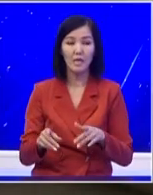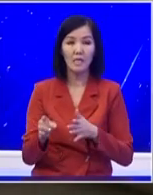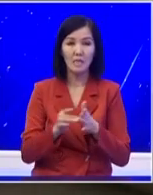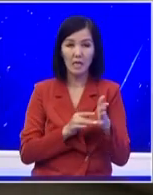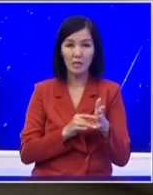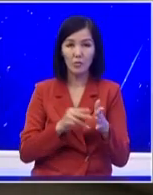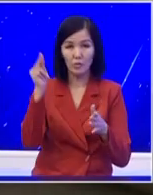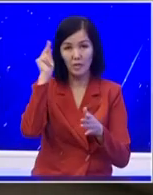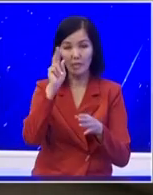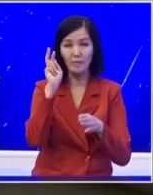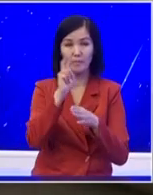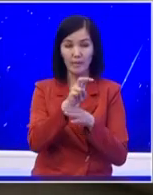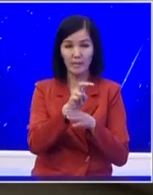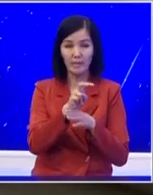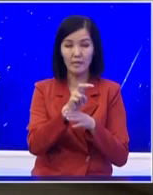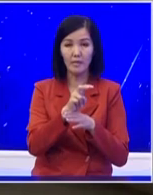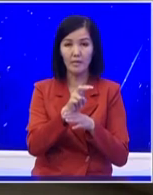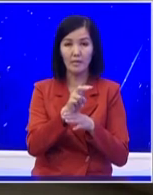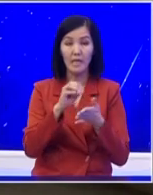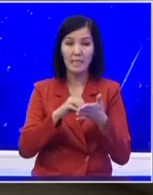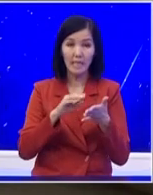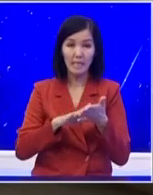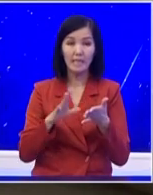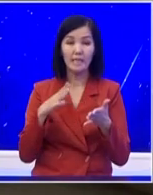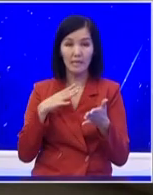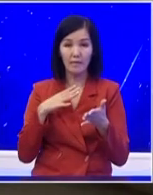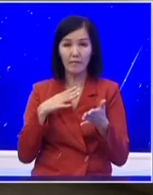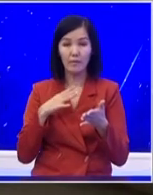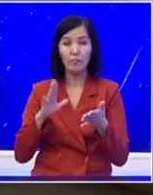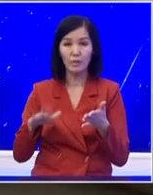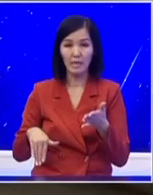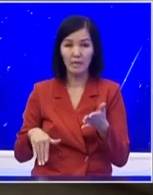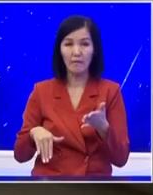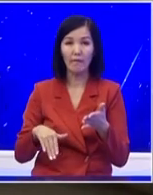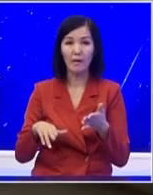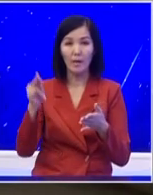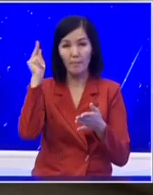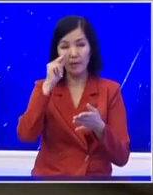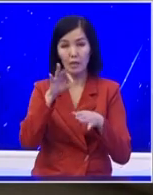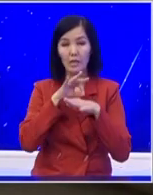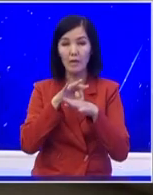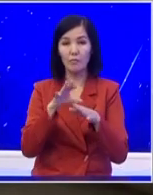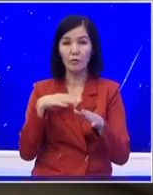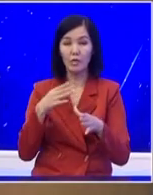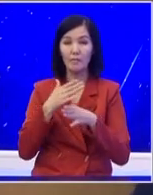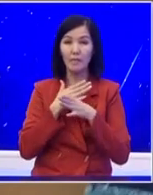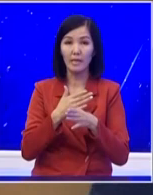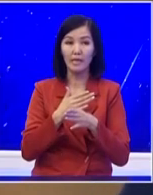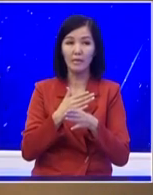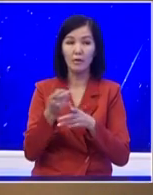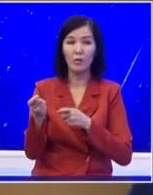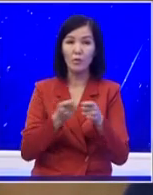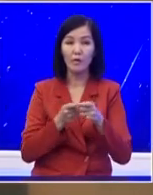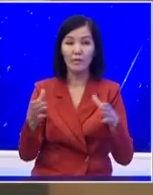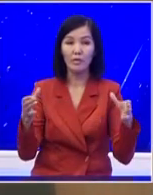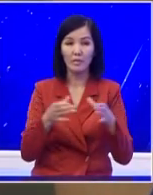этим сходил в «Атамикен» и зарегистрировался. То есть после этого прошли обучение, благодарим наш руководящий